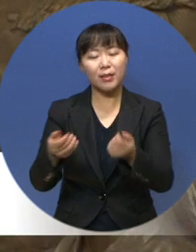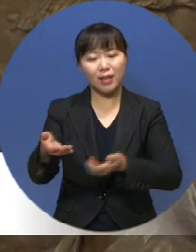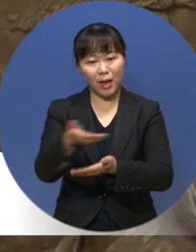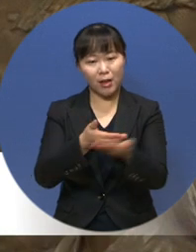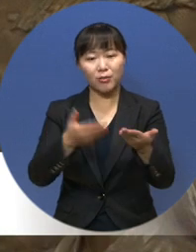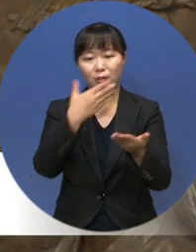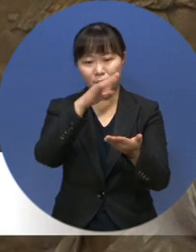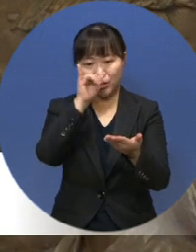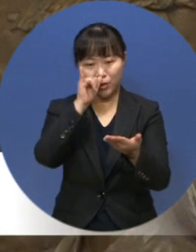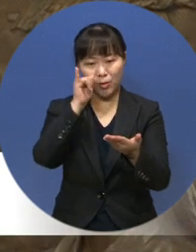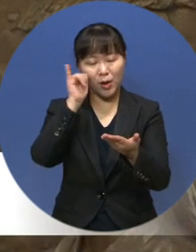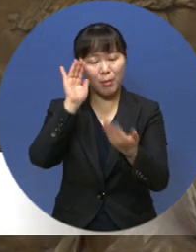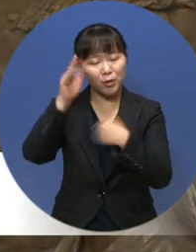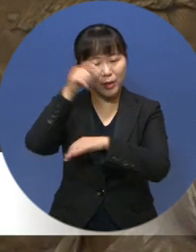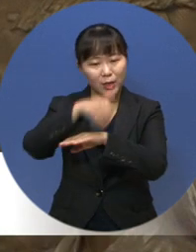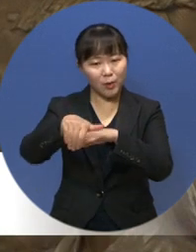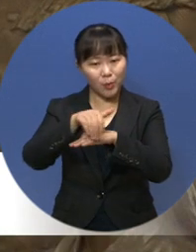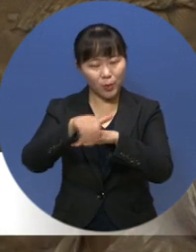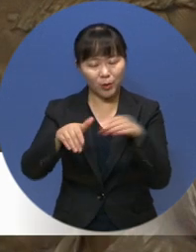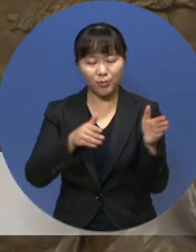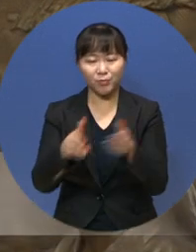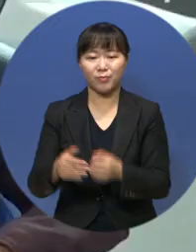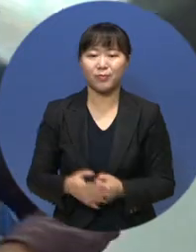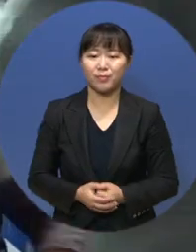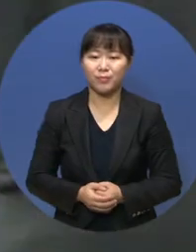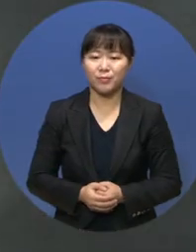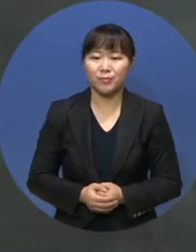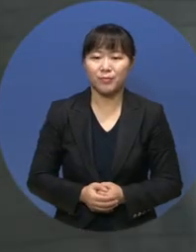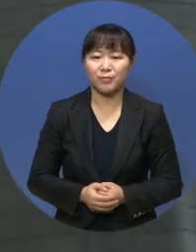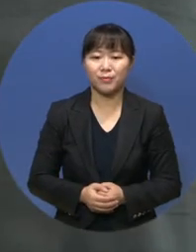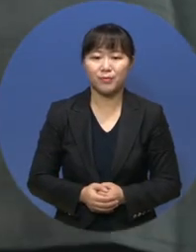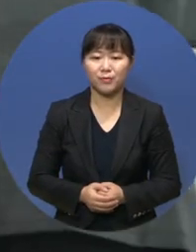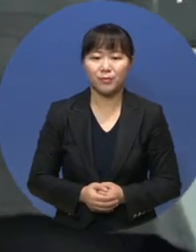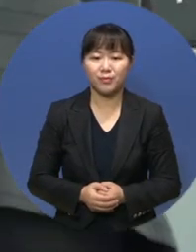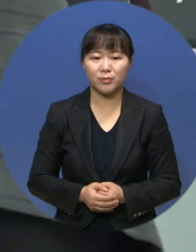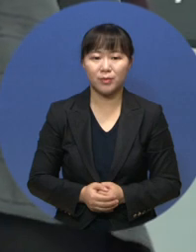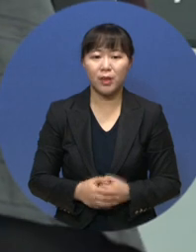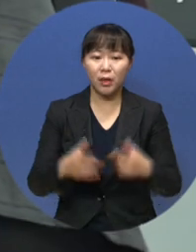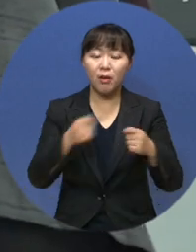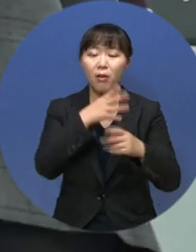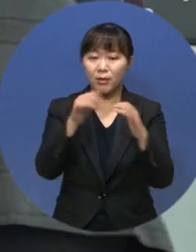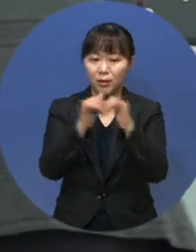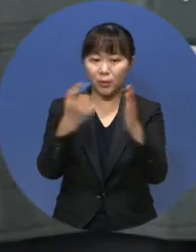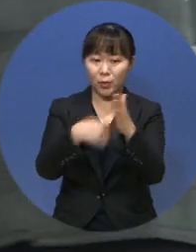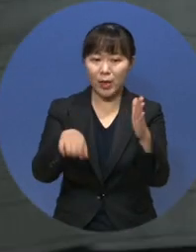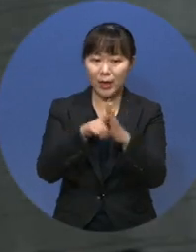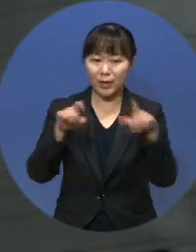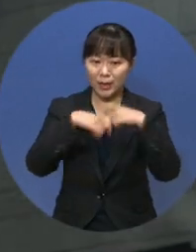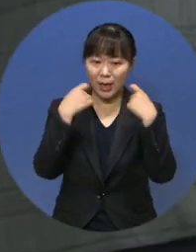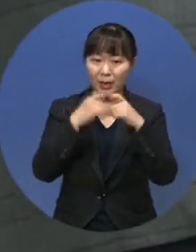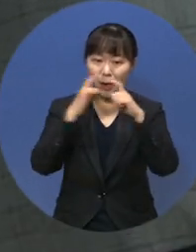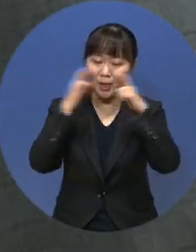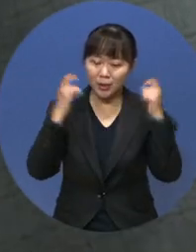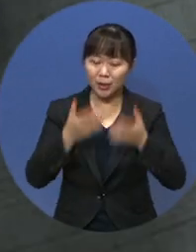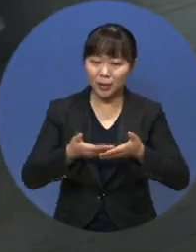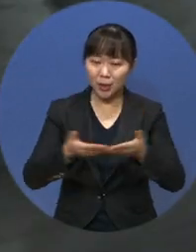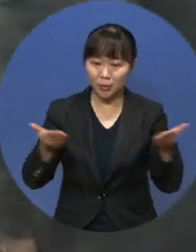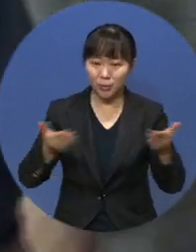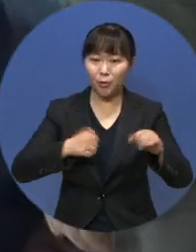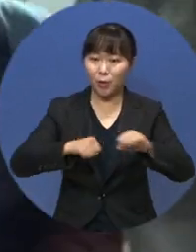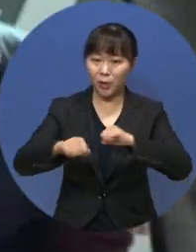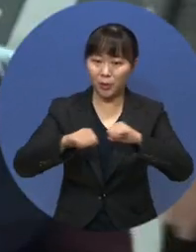나눌 수 있도록 이렇게 앞으로 계획을 갖겠습니다. 도서 지역 어르신들을 위한 한 개인의 마스크 기부